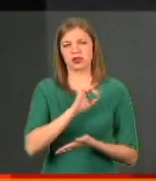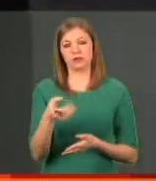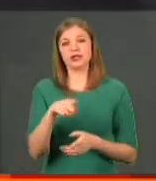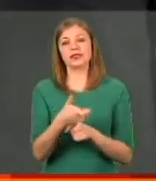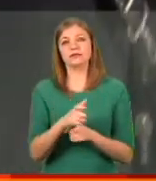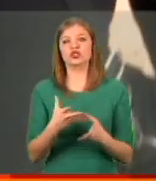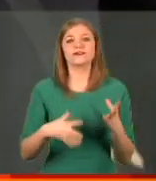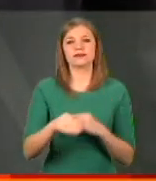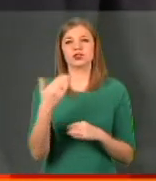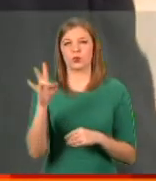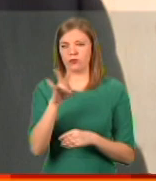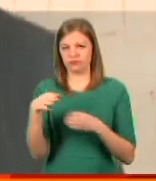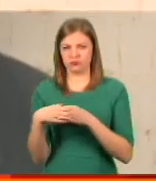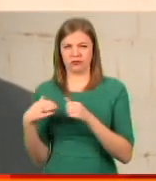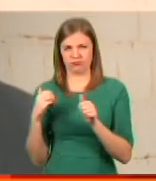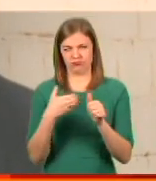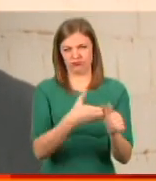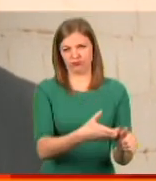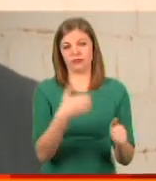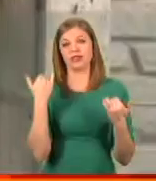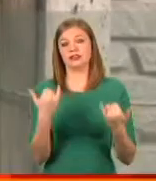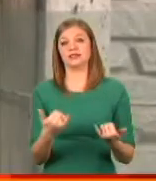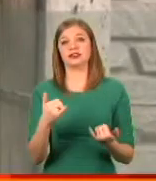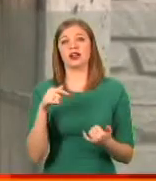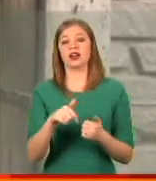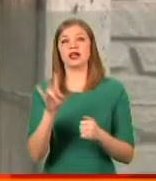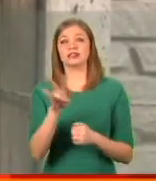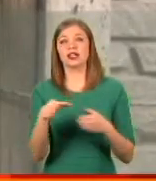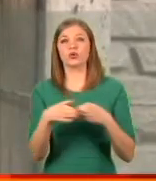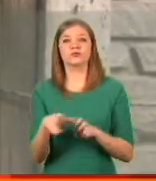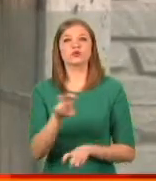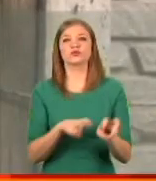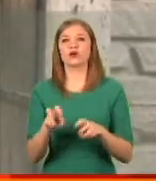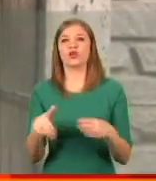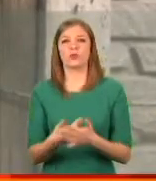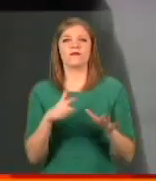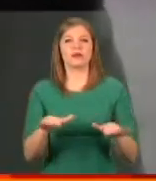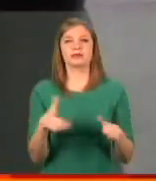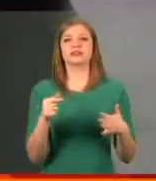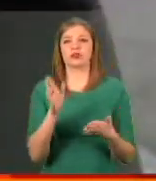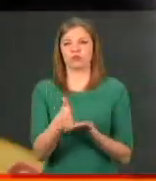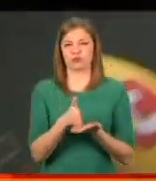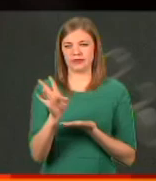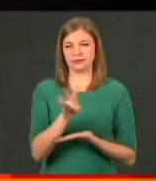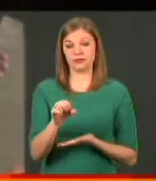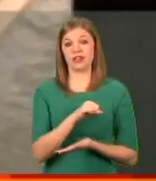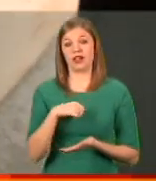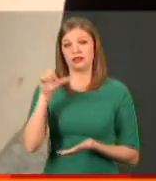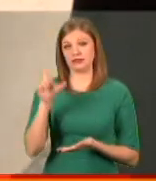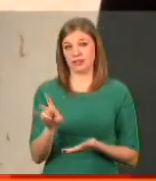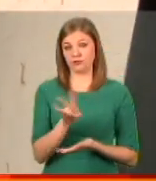що майже всі його парафіяни пішли за ним. Нині релігійна громада шукає йому нове місце для служби, а сам